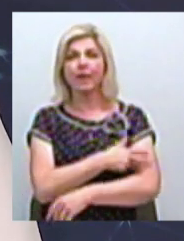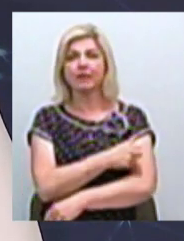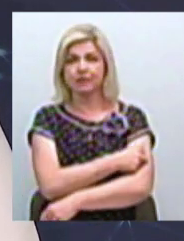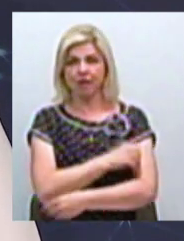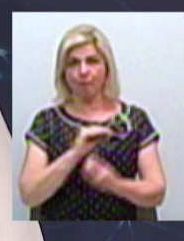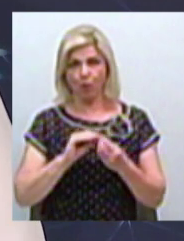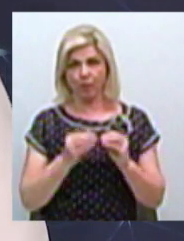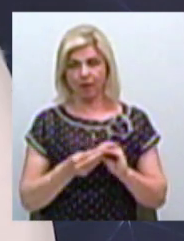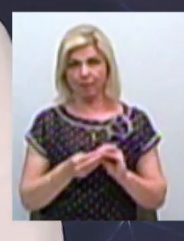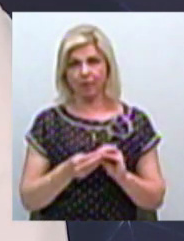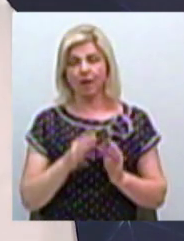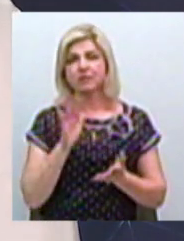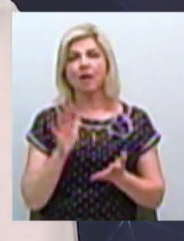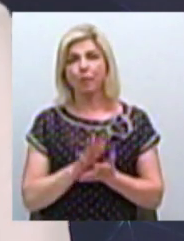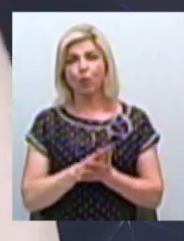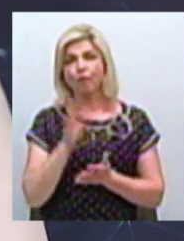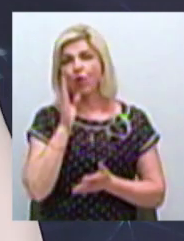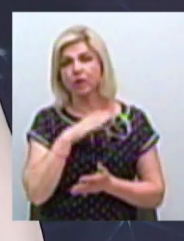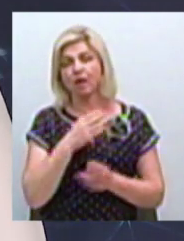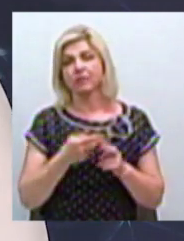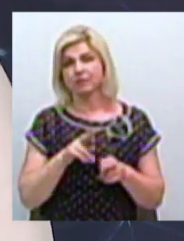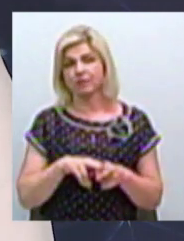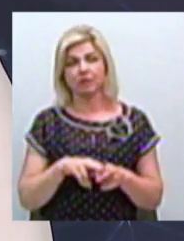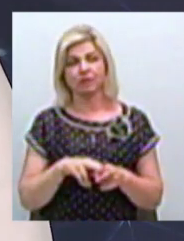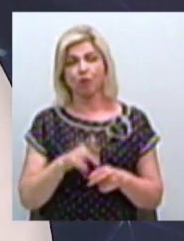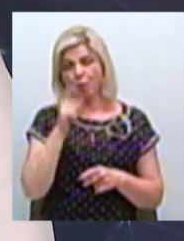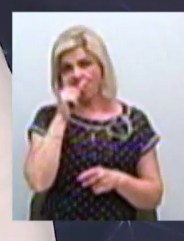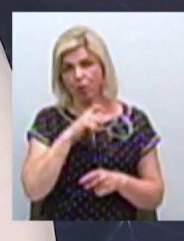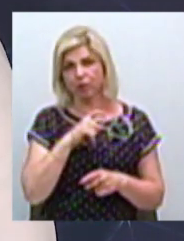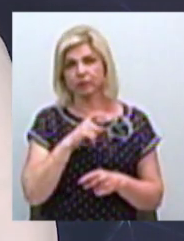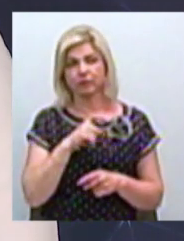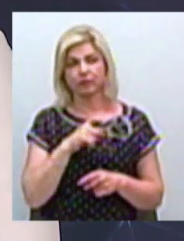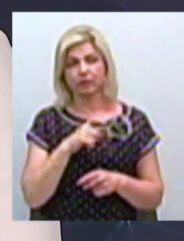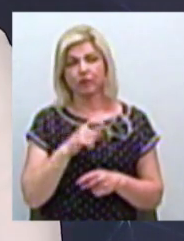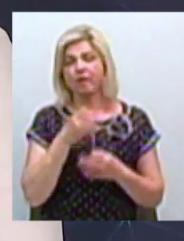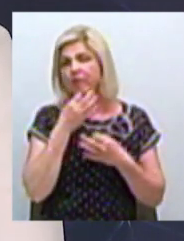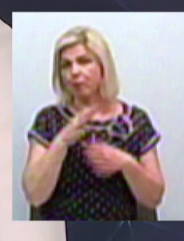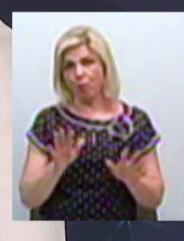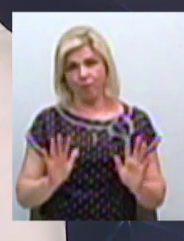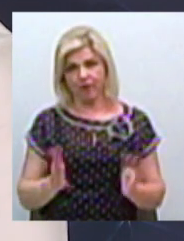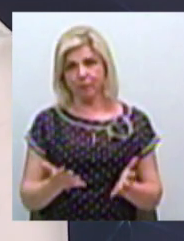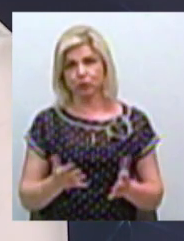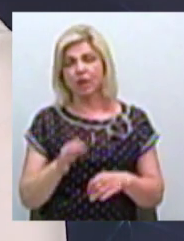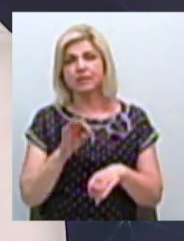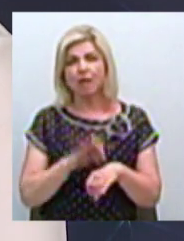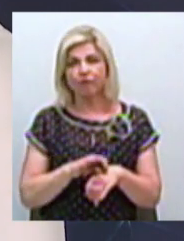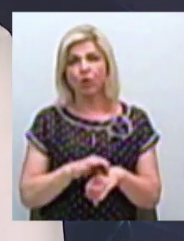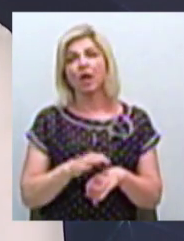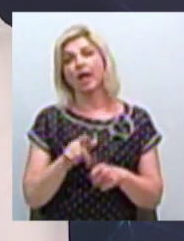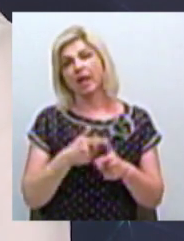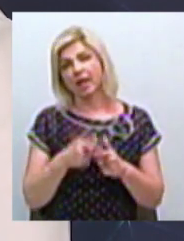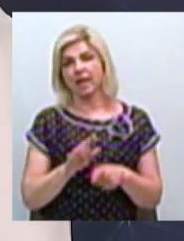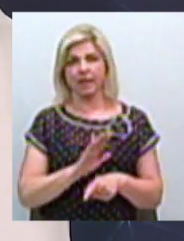така, ну, забруднена вода, це погано в будь-якому випадку, захворієте ви чи ні.